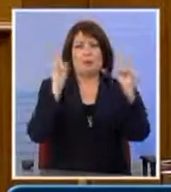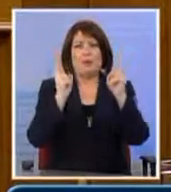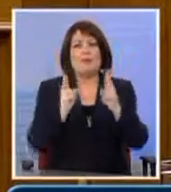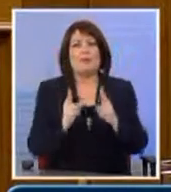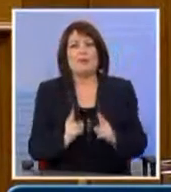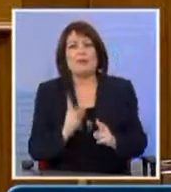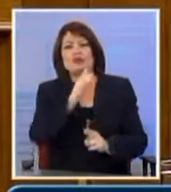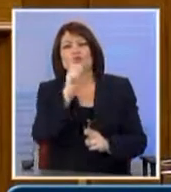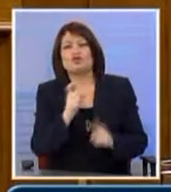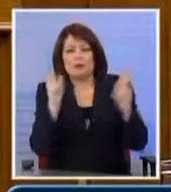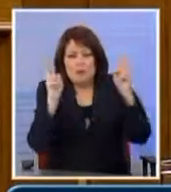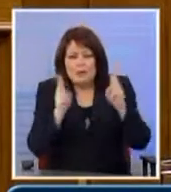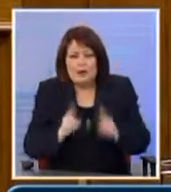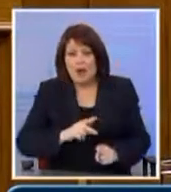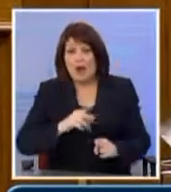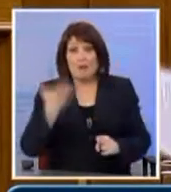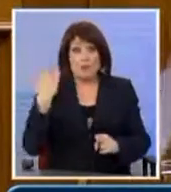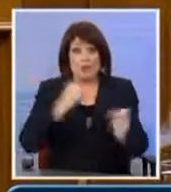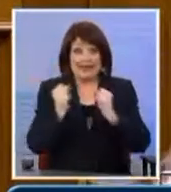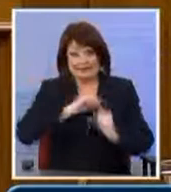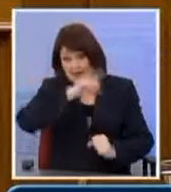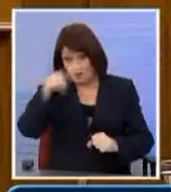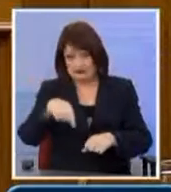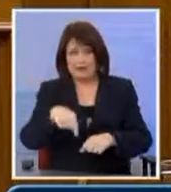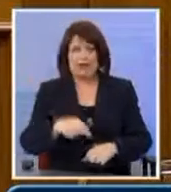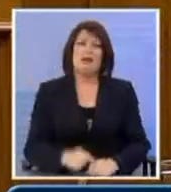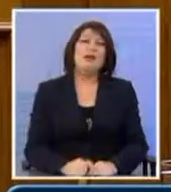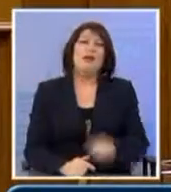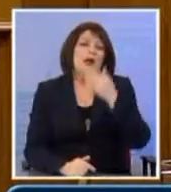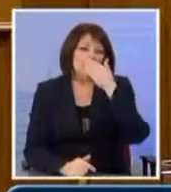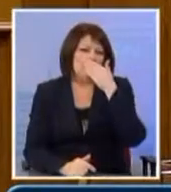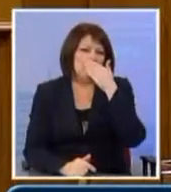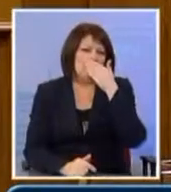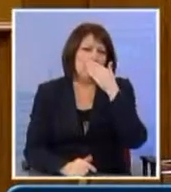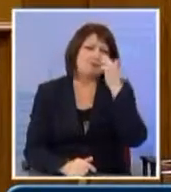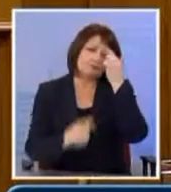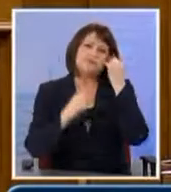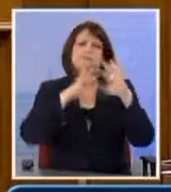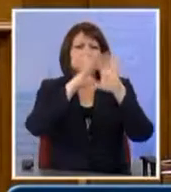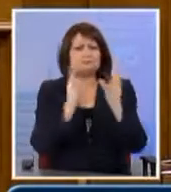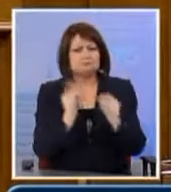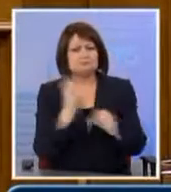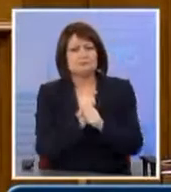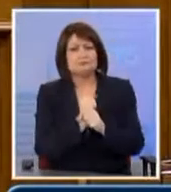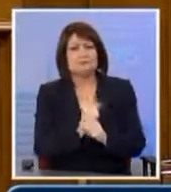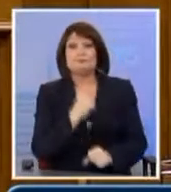σημαντικά από την αρχή της κρίσης μέχρι σήμερα. Αυτά βέβαια δεν συγκινούν όσους έχουν